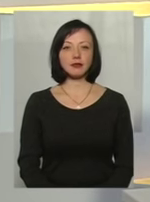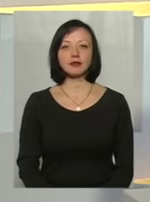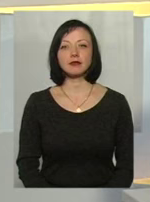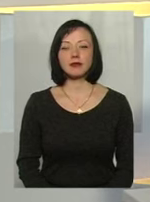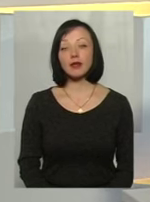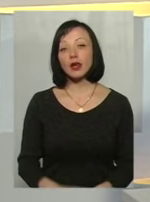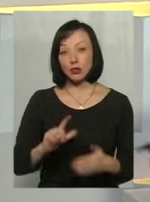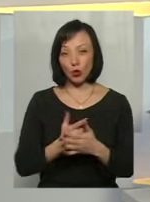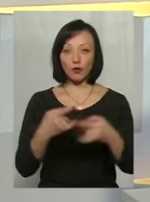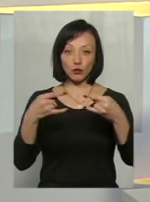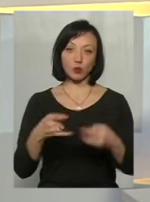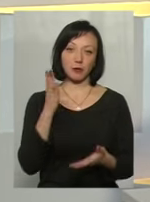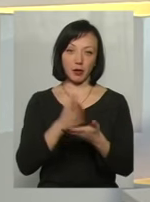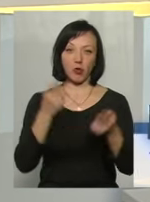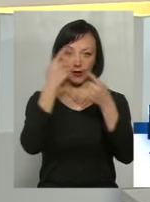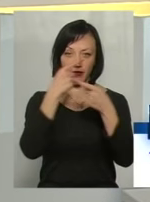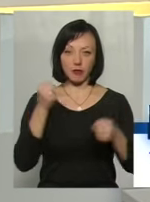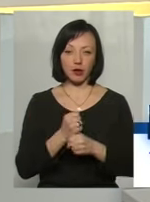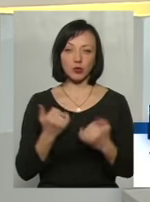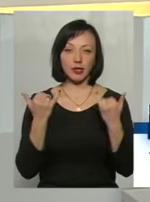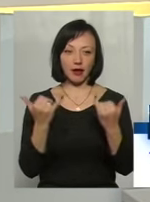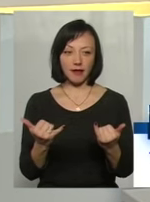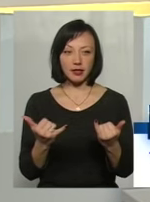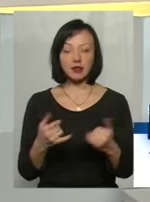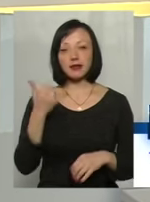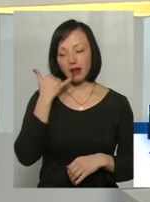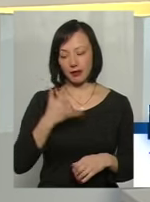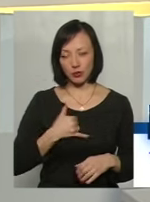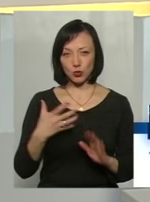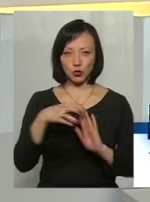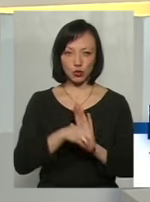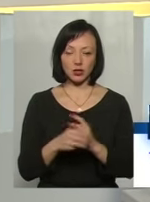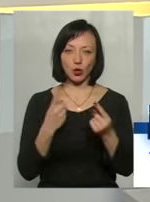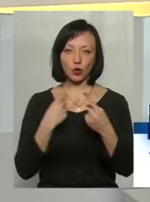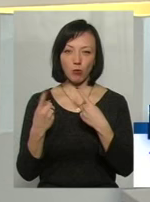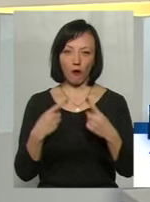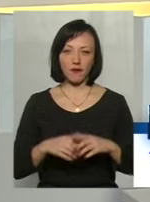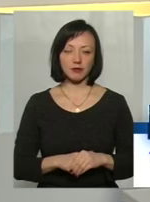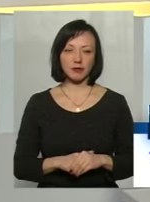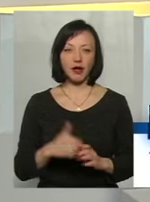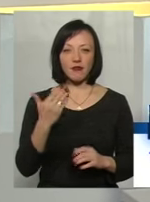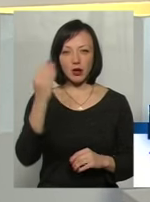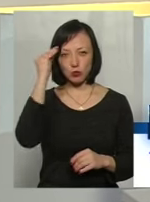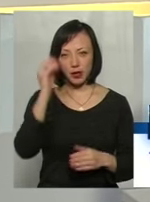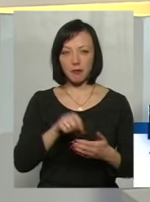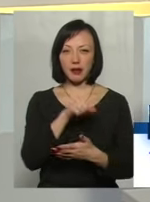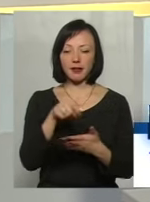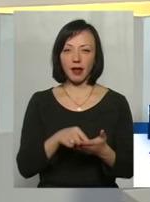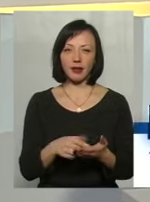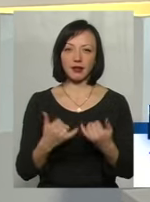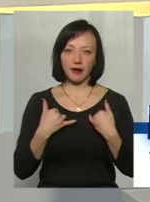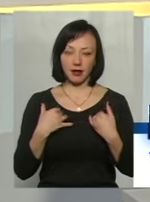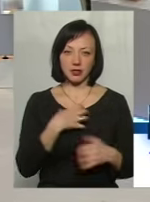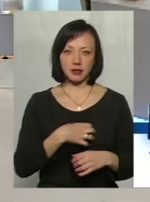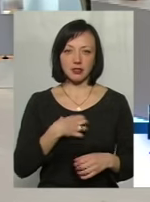Ми знову у студії, у прямому ефірі працюємо для вас сьогодні, отож телефонуйте, долучайтесь до розмови, ваші думки і питання для нас цінні. А